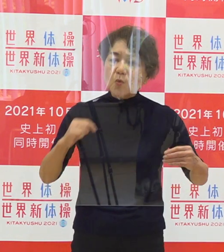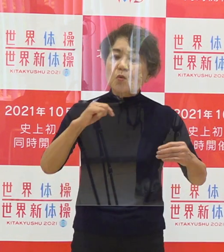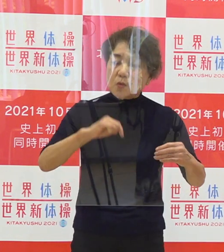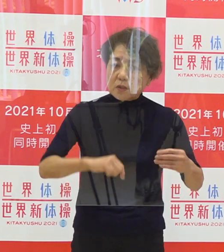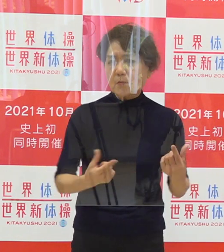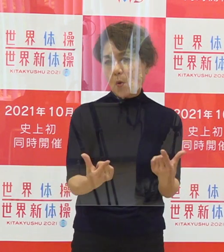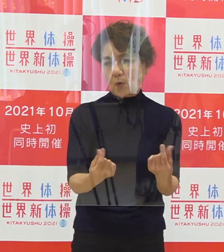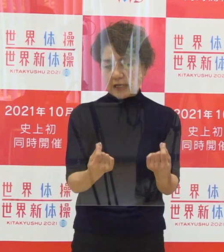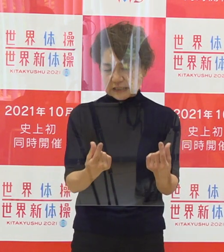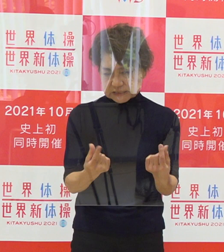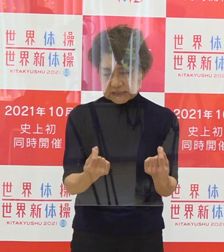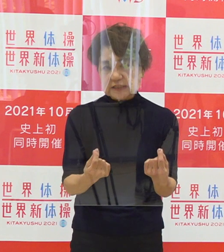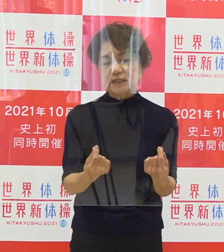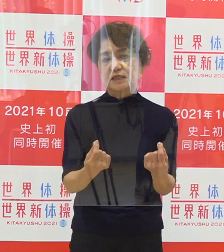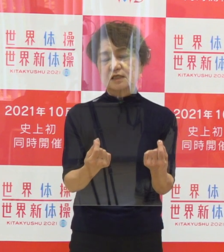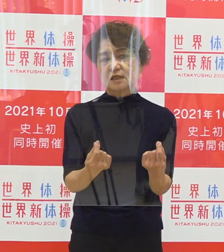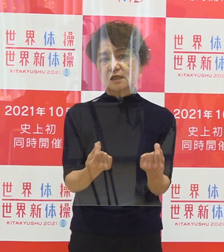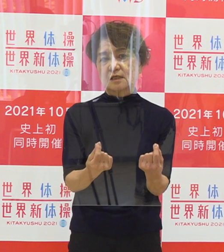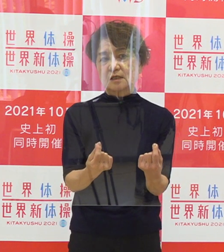うでありますが、